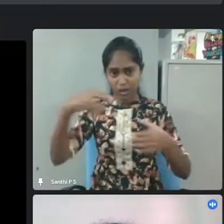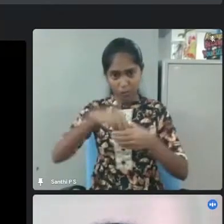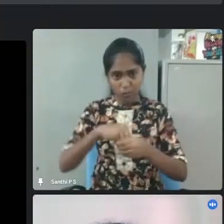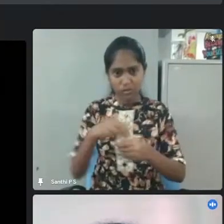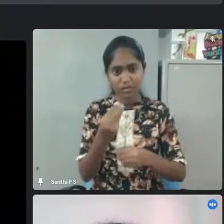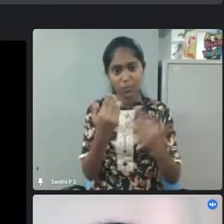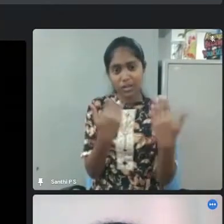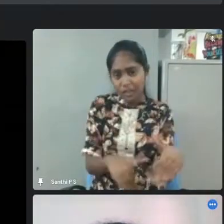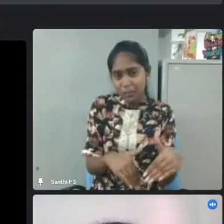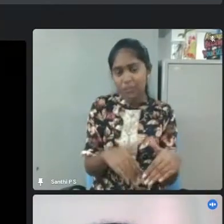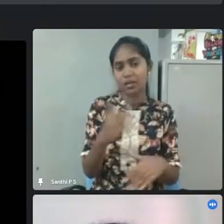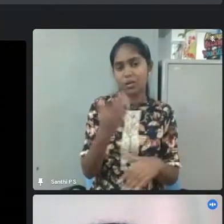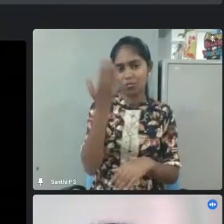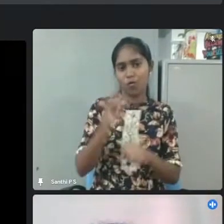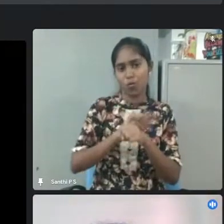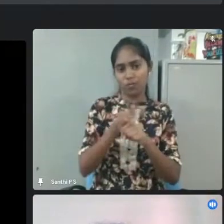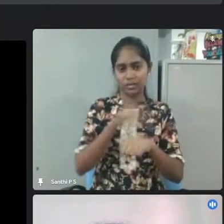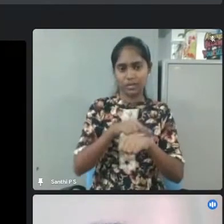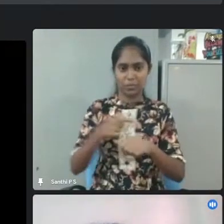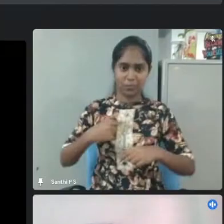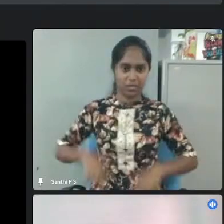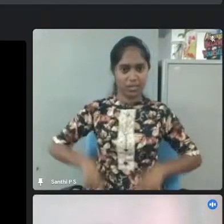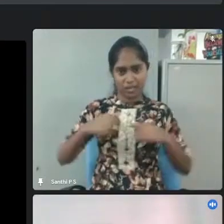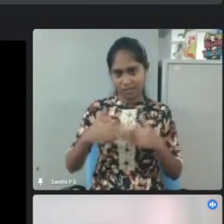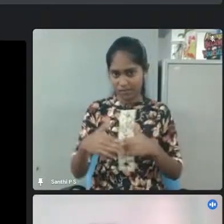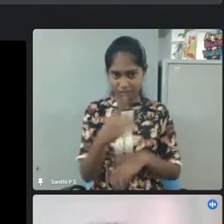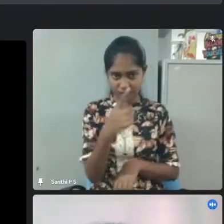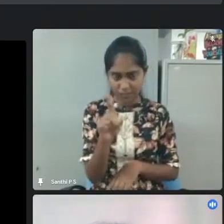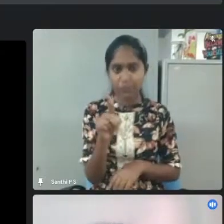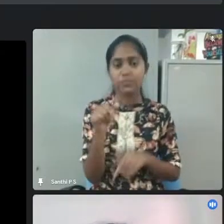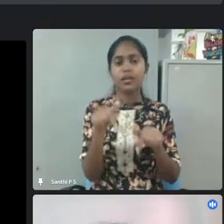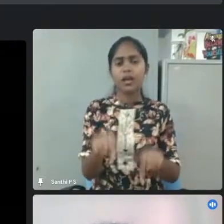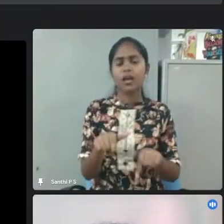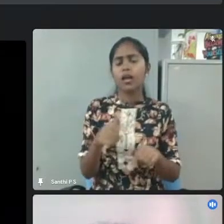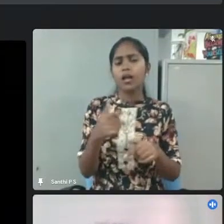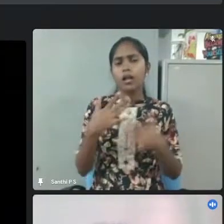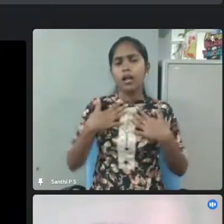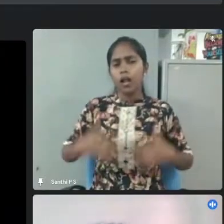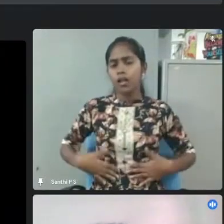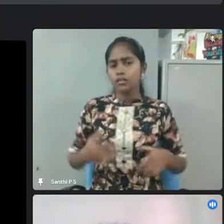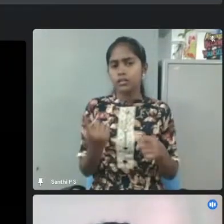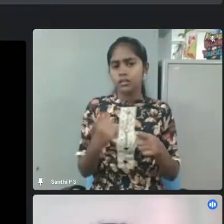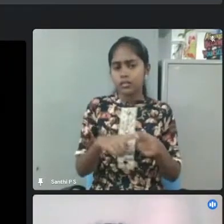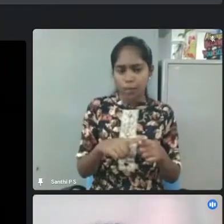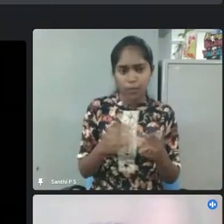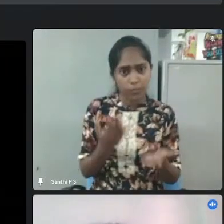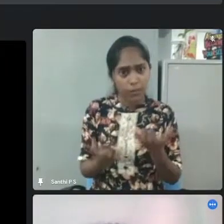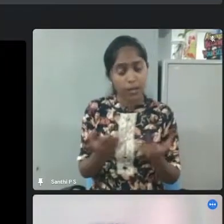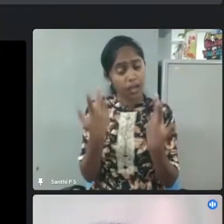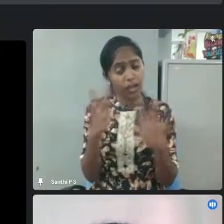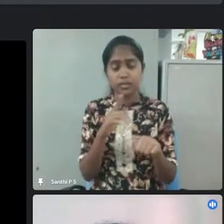നിയന്ത്രണങ്ങളോടുകൂടി ജീവിച്ചവരാണ്. ഇങ്ങനെയുള്ള ആരോഗ്യസ്ഥിതികൾ ജീവിതത്തിൽ എപ്പോൾ വേണമെങ്കിലും സംഭവിക്കാം, ആർക്ക് വേണമെങ്കിലും